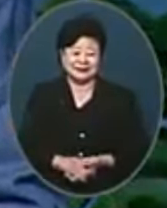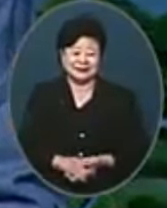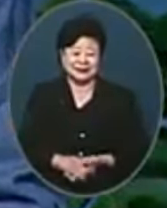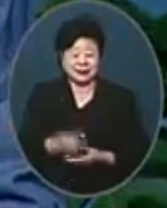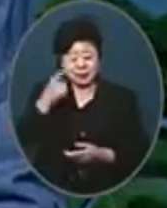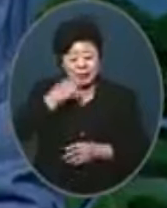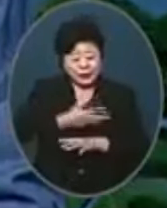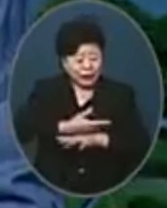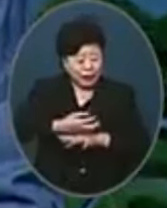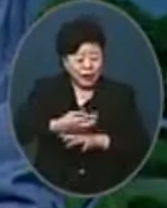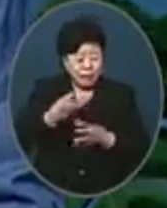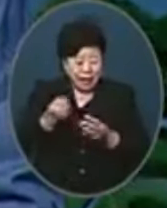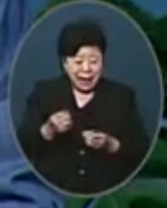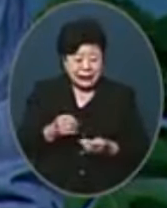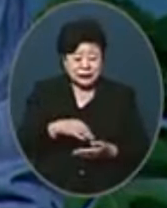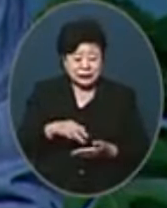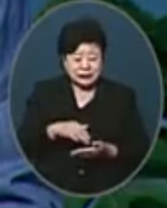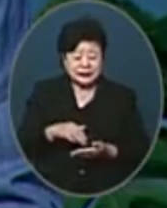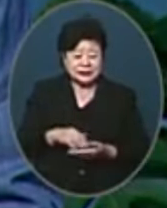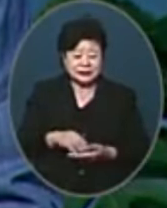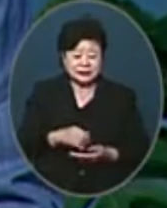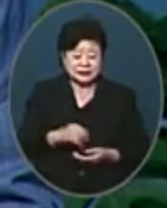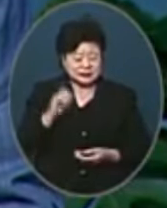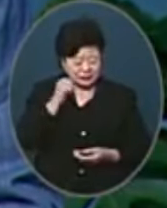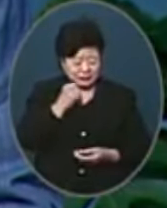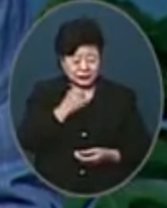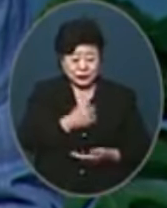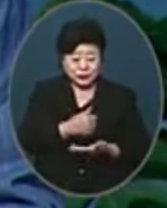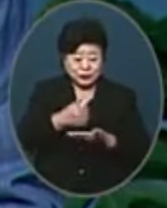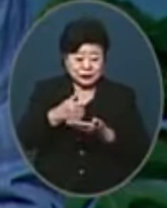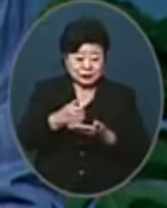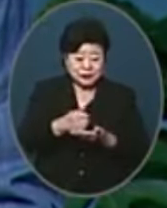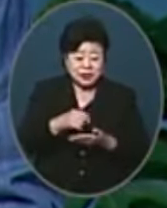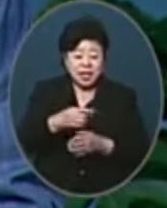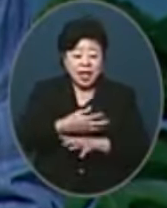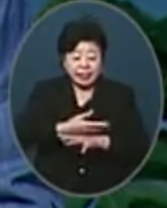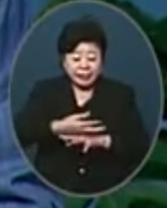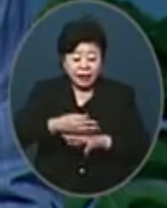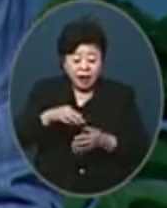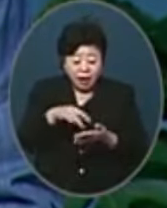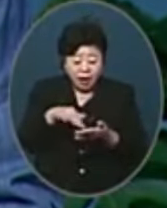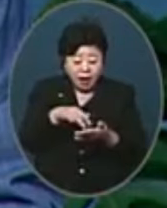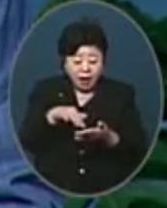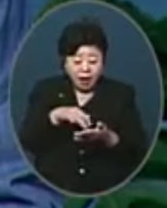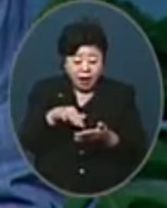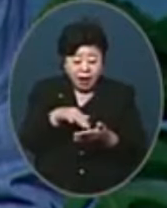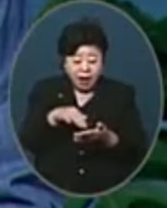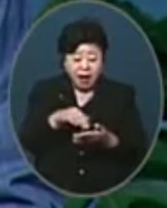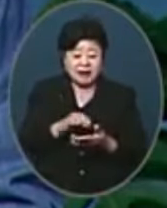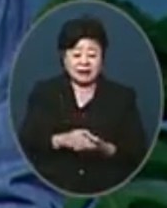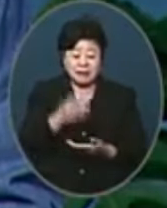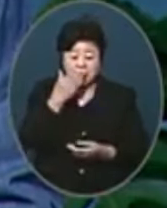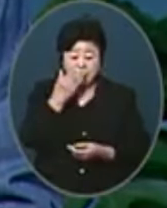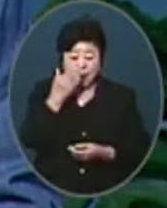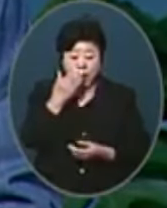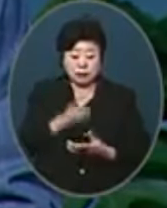머리털이 많아도 주님이 그 머리털을 다 헤아리고 있다고